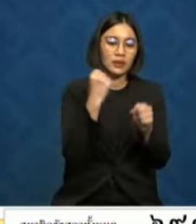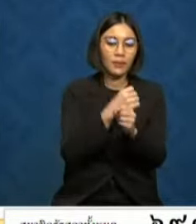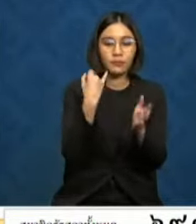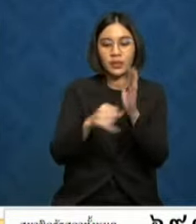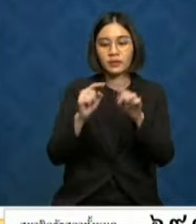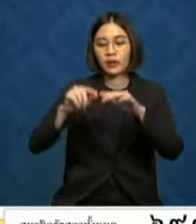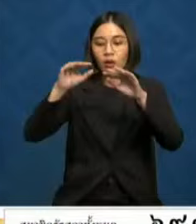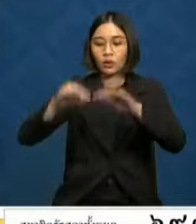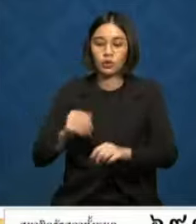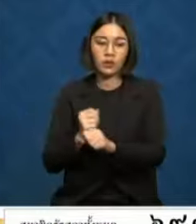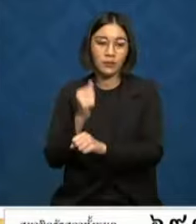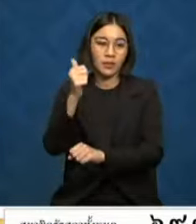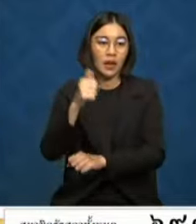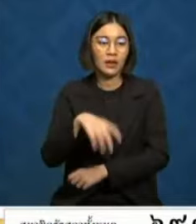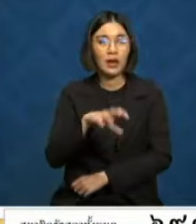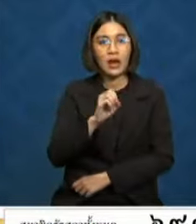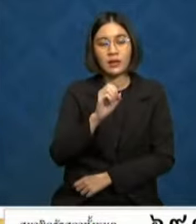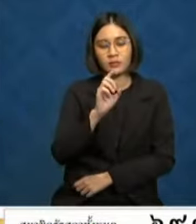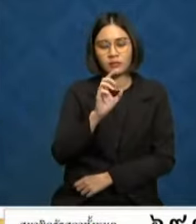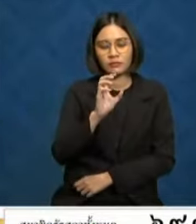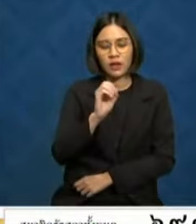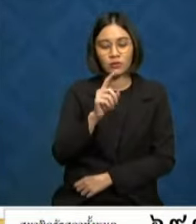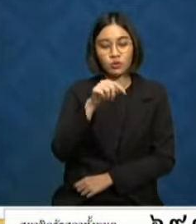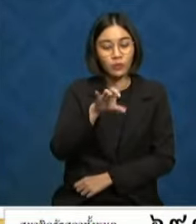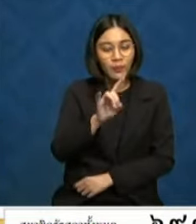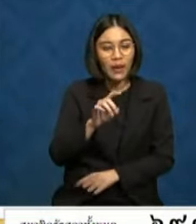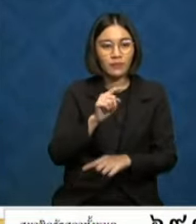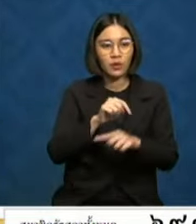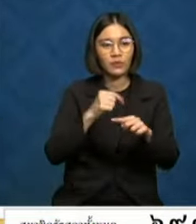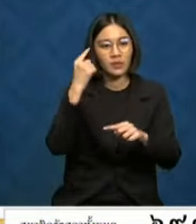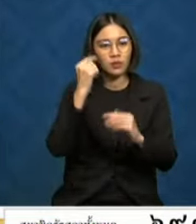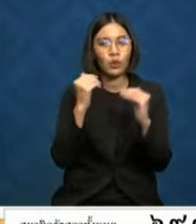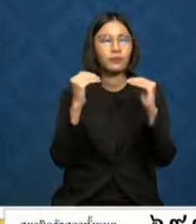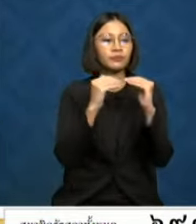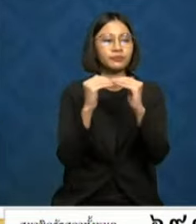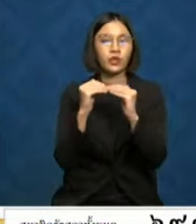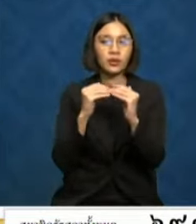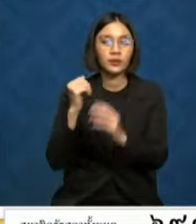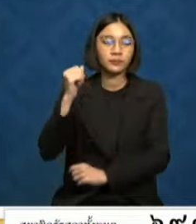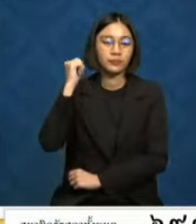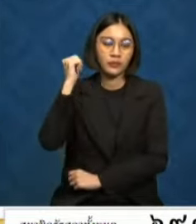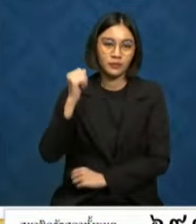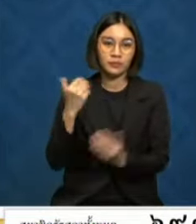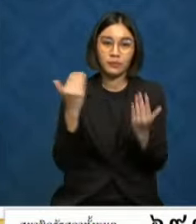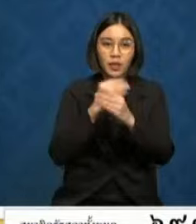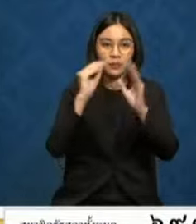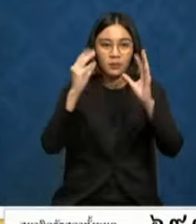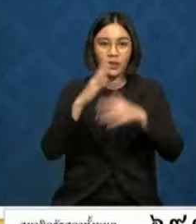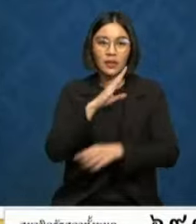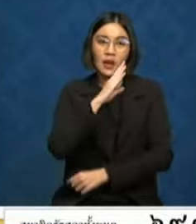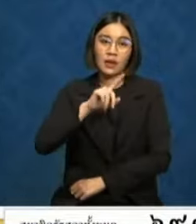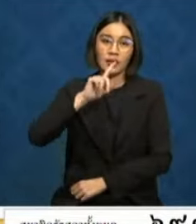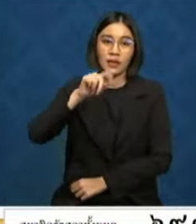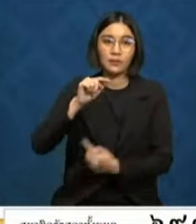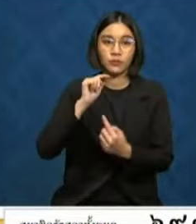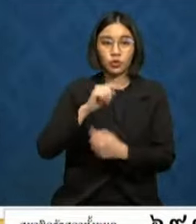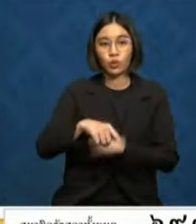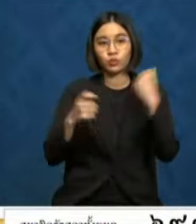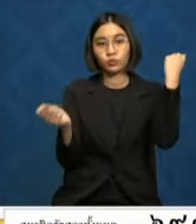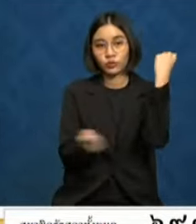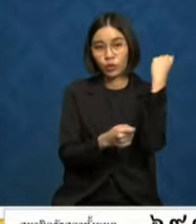ง 115.8 บอกว่าอาชญากรรมเท่าเดิมครับถ้าถามว่าโทษประหารชีวิต